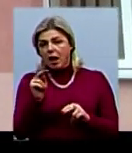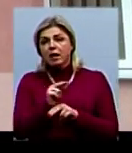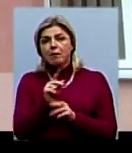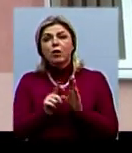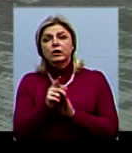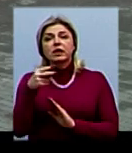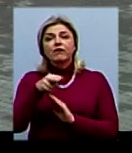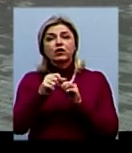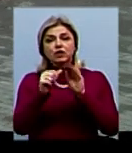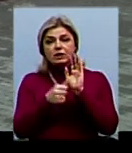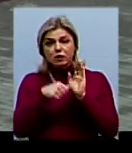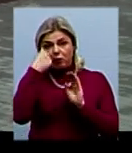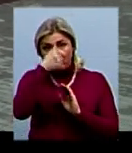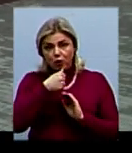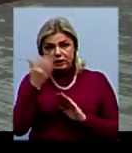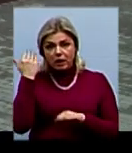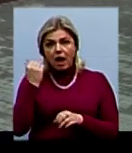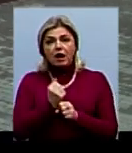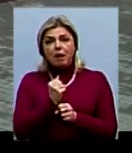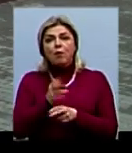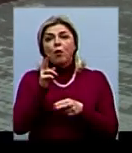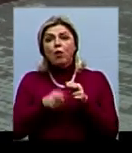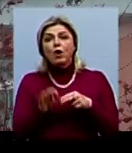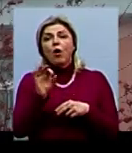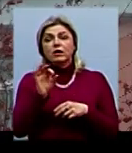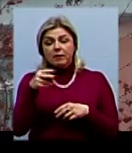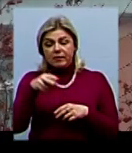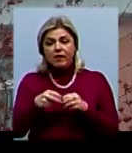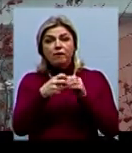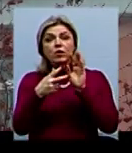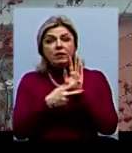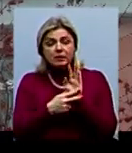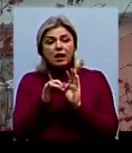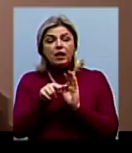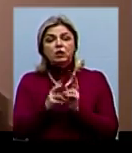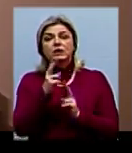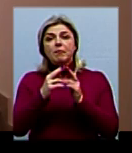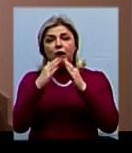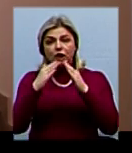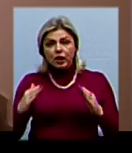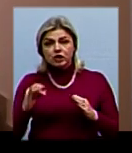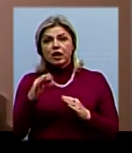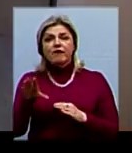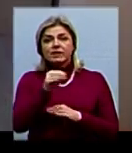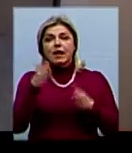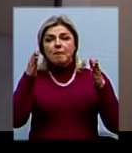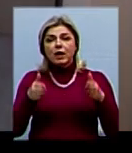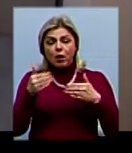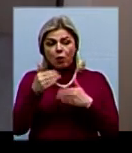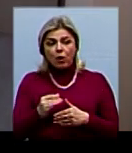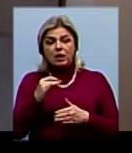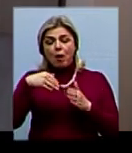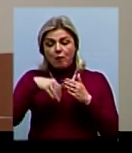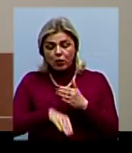розпочало у 2016 році. Роботи закінчили в жовтні 2018 року. Тут замінили покрівлю, демонтували всі перегородки, перепланували